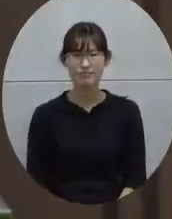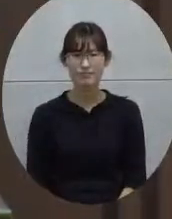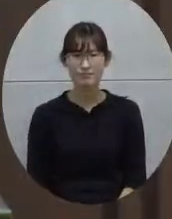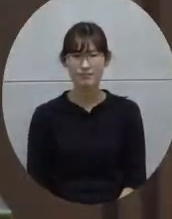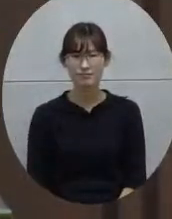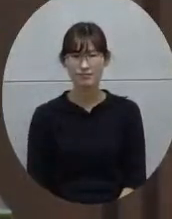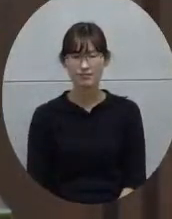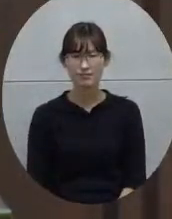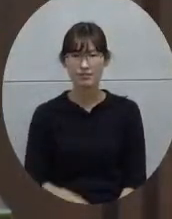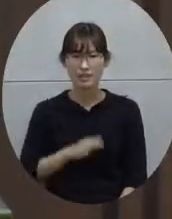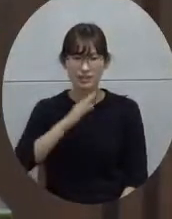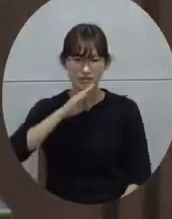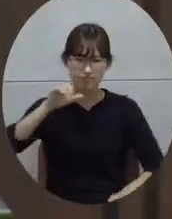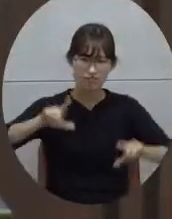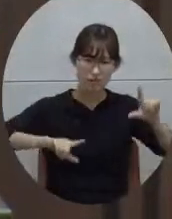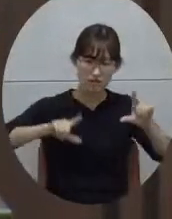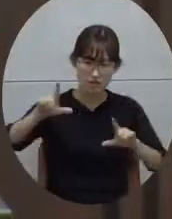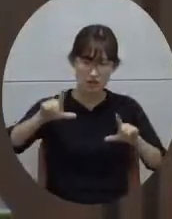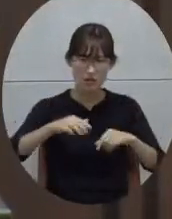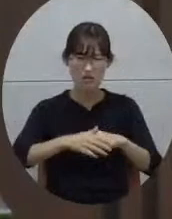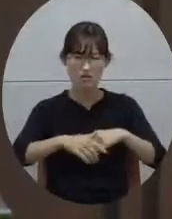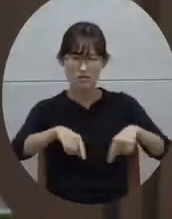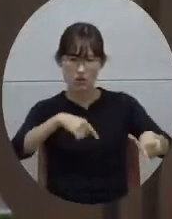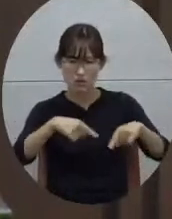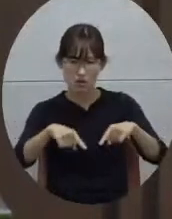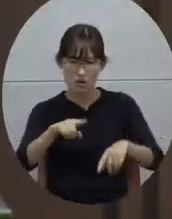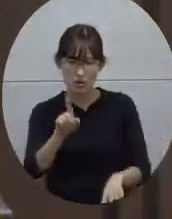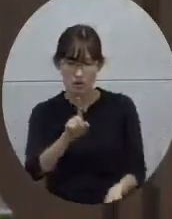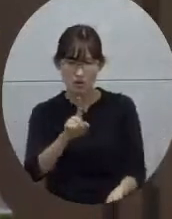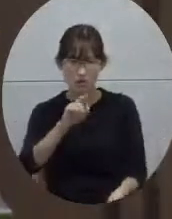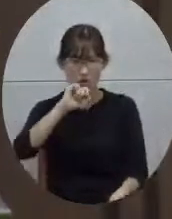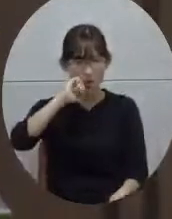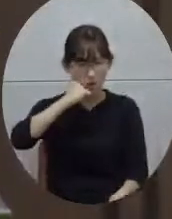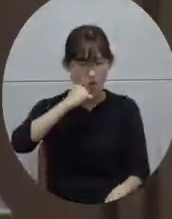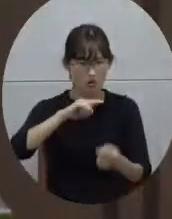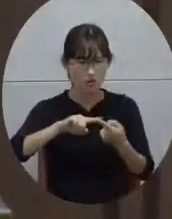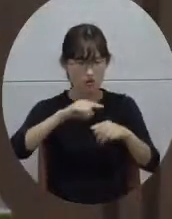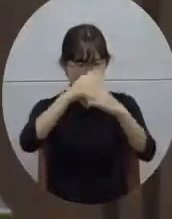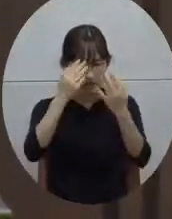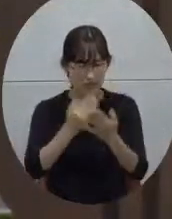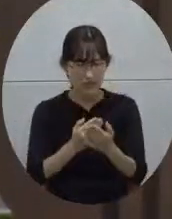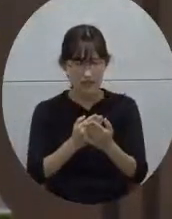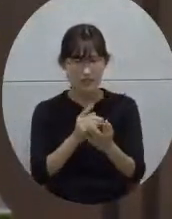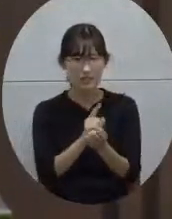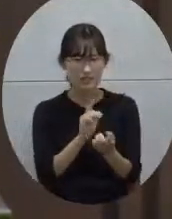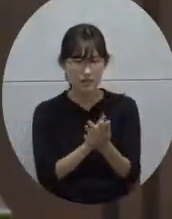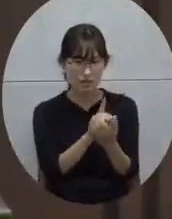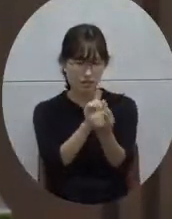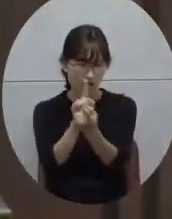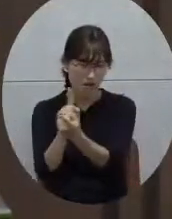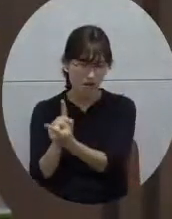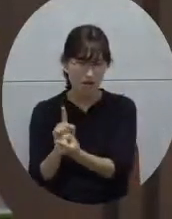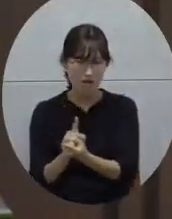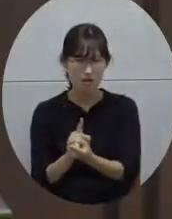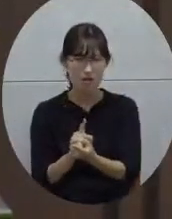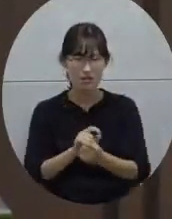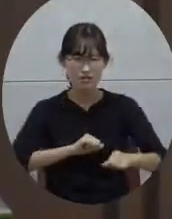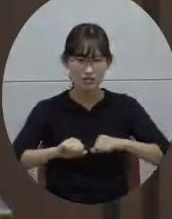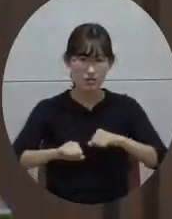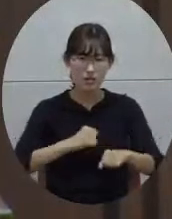현장에서 시장과 직접 소통하는 찾아가는 시장실을 운영하고 청주시민 소통